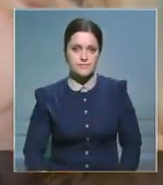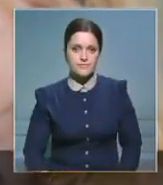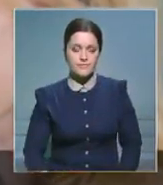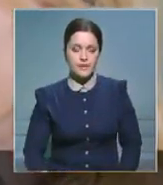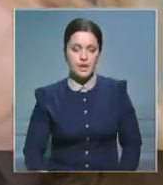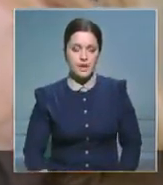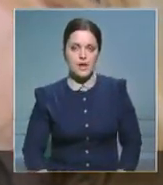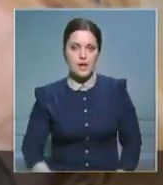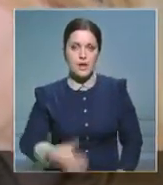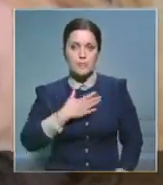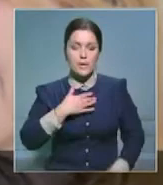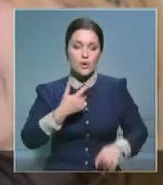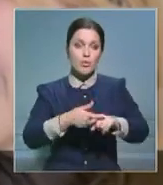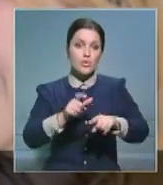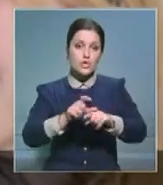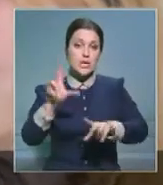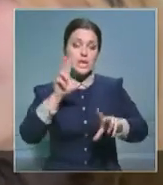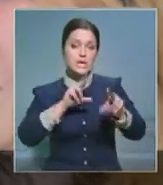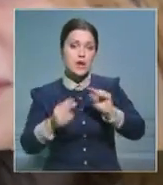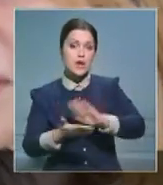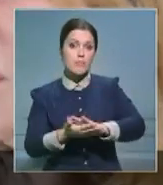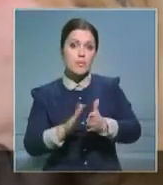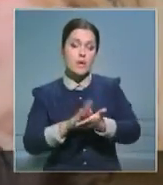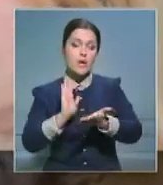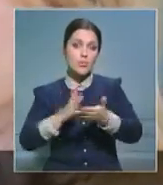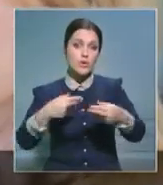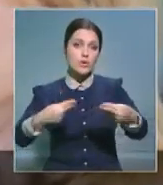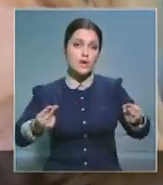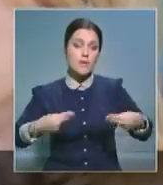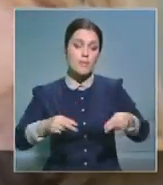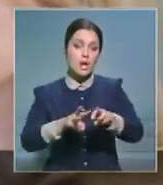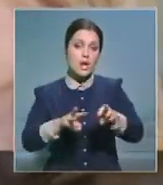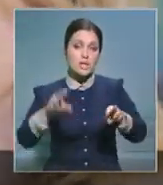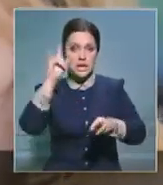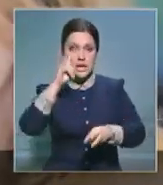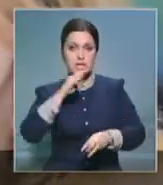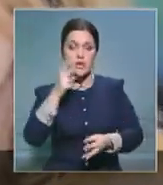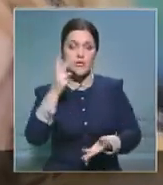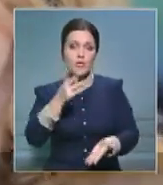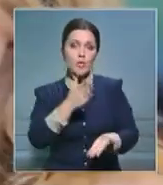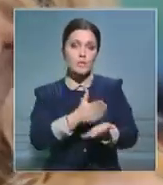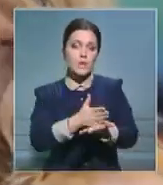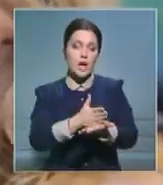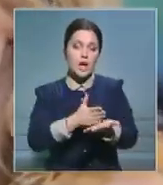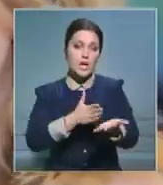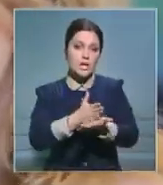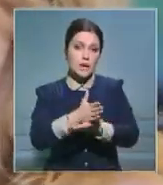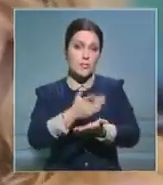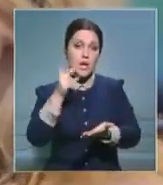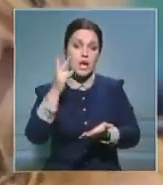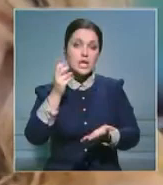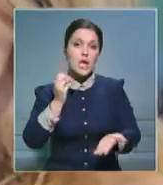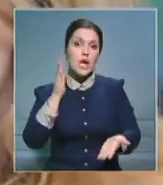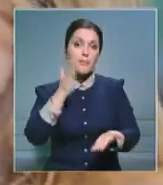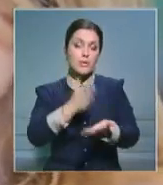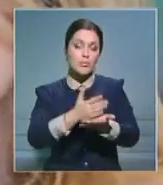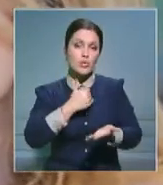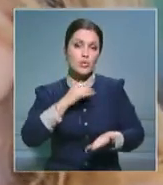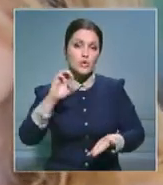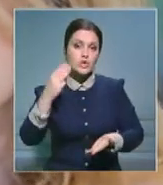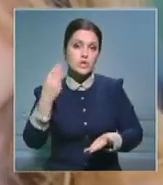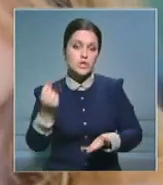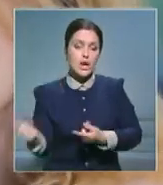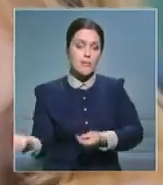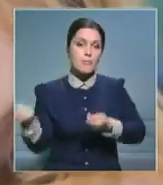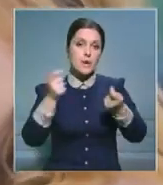Мы очень надеемся на заключение договоров с правительством Казахстана по двум направлениям. Во-первых, чтобы напрямую из Силиконовой долины в США привести в Астану